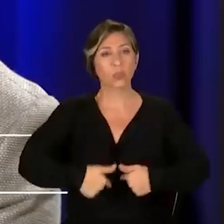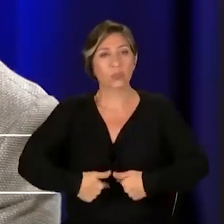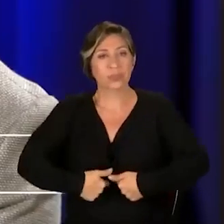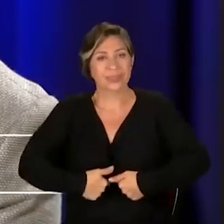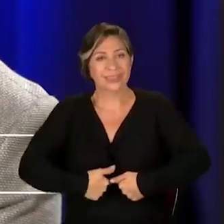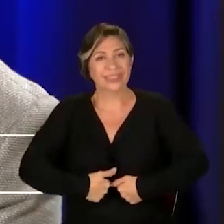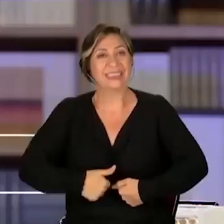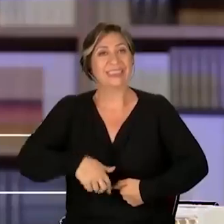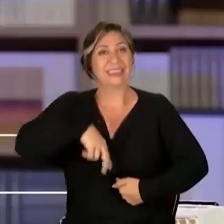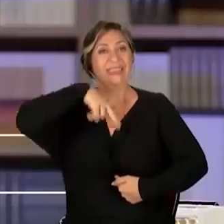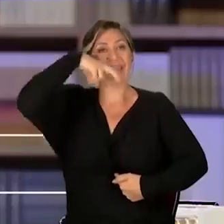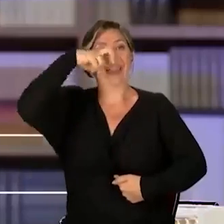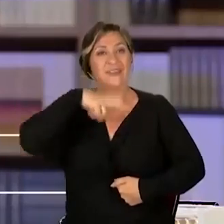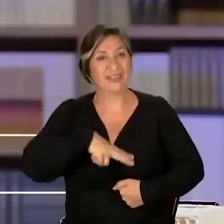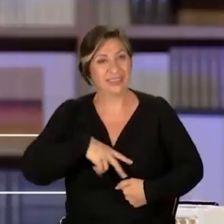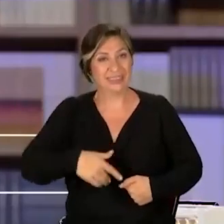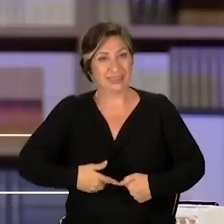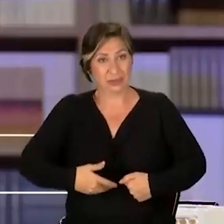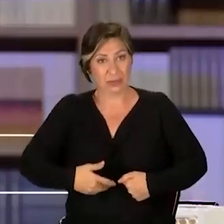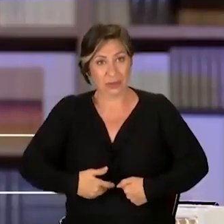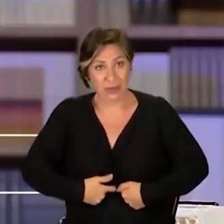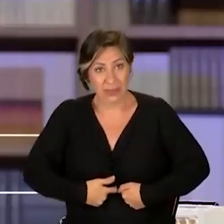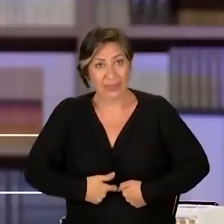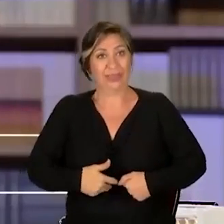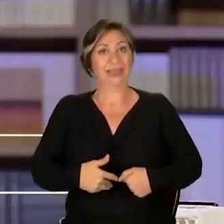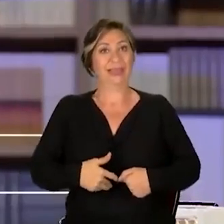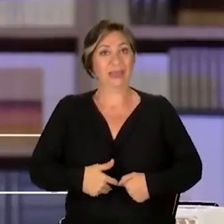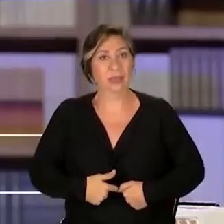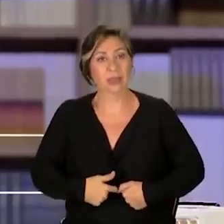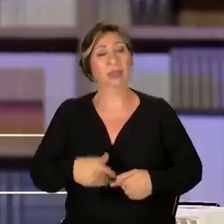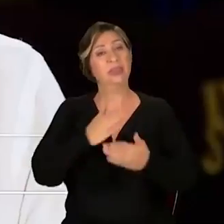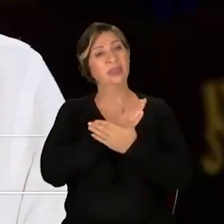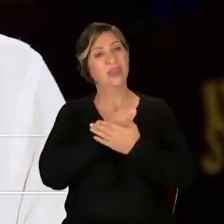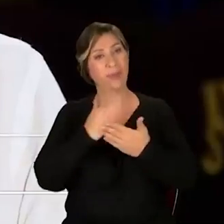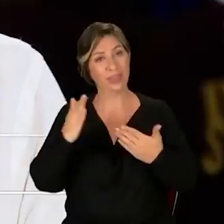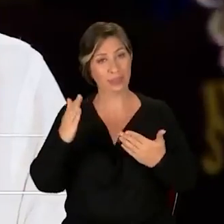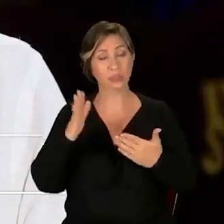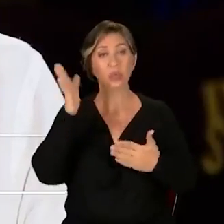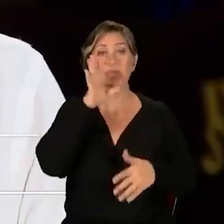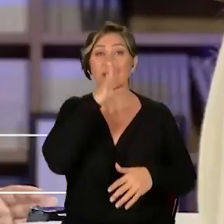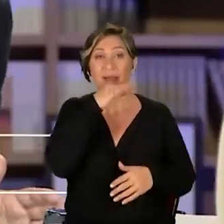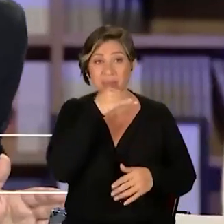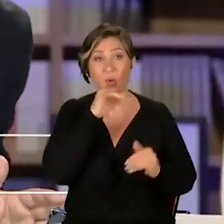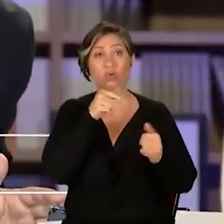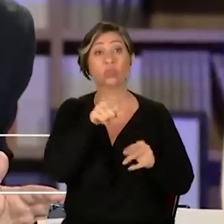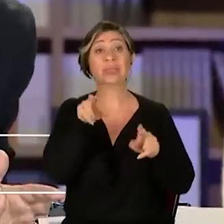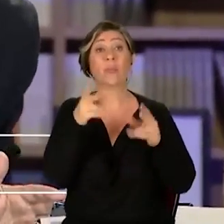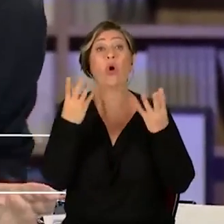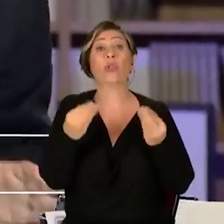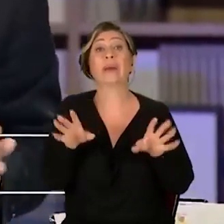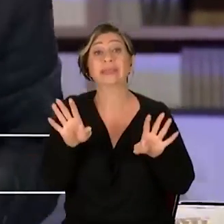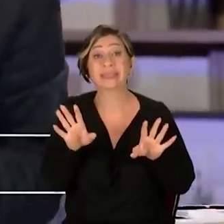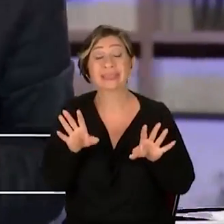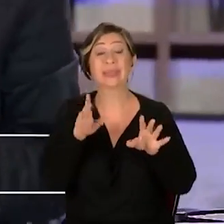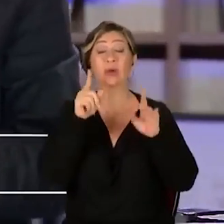diyafram nefesiyle yani bu kasımı kullanmayı öğrenerek bunu devam ettiririm. Sonra yaşlı oyuncularda da böyle olmaz.